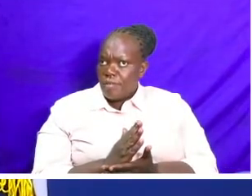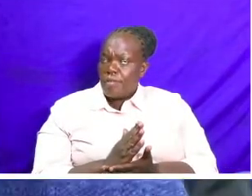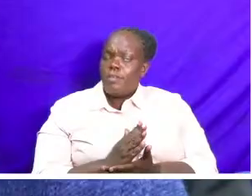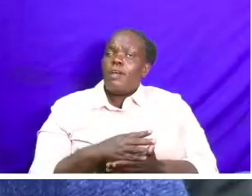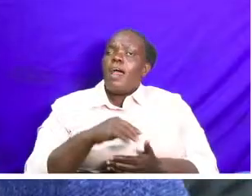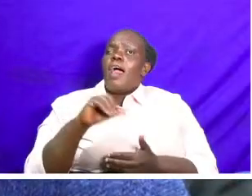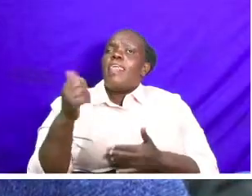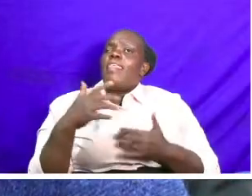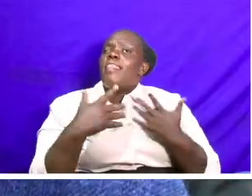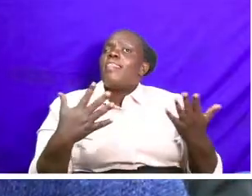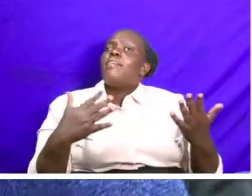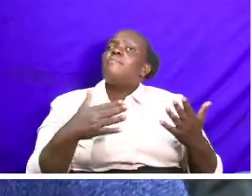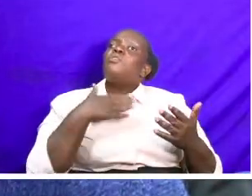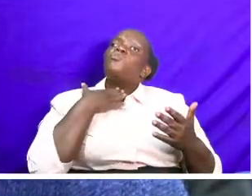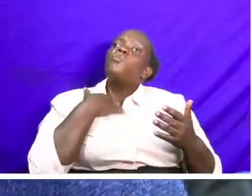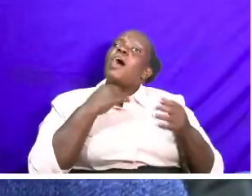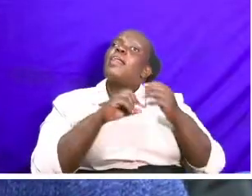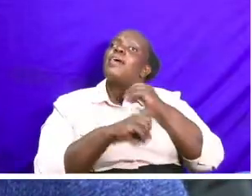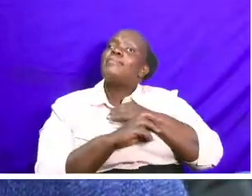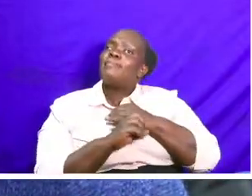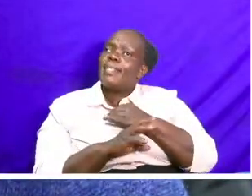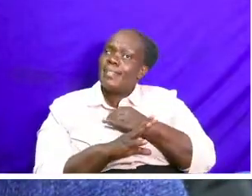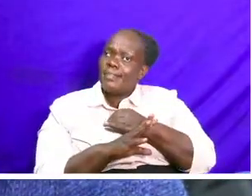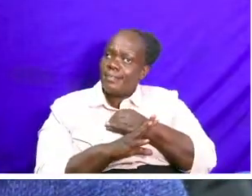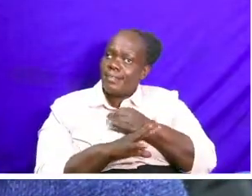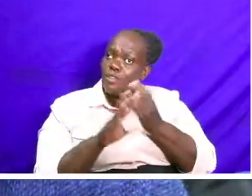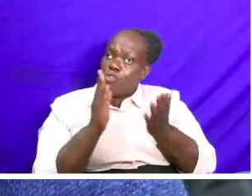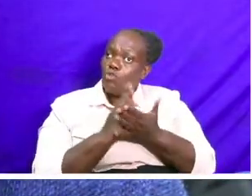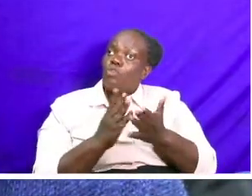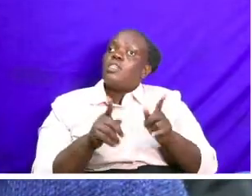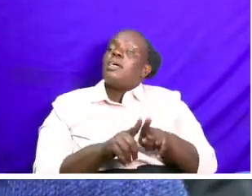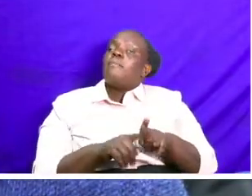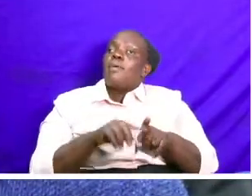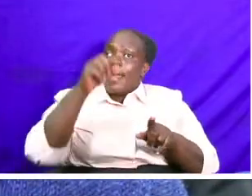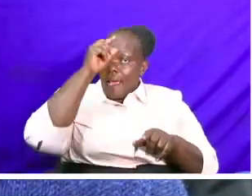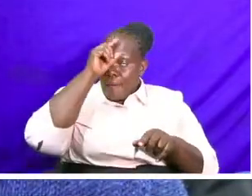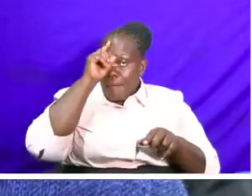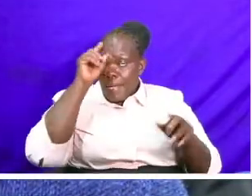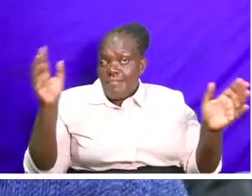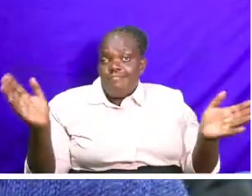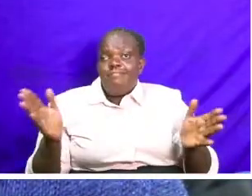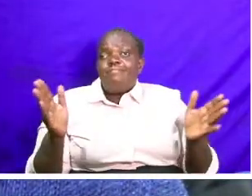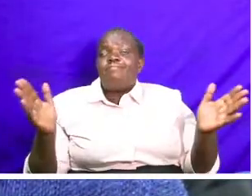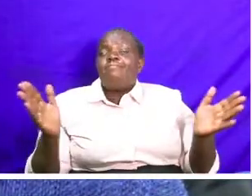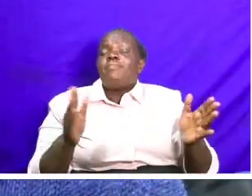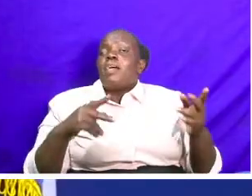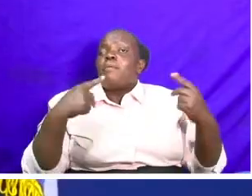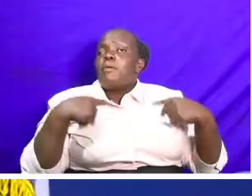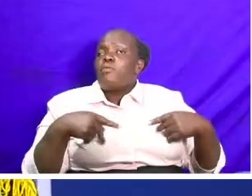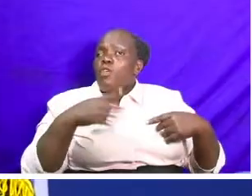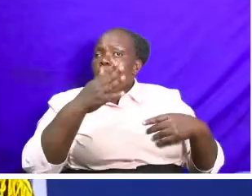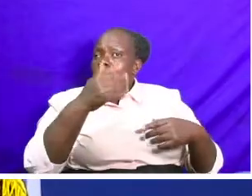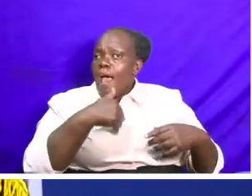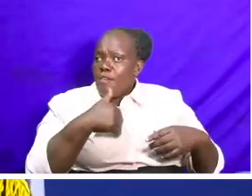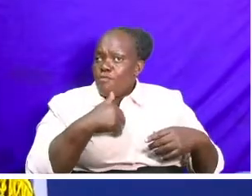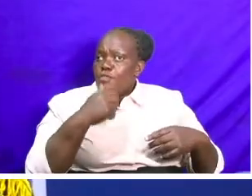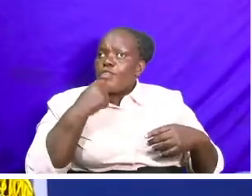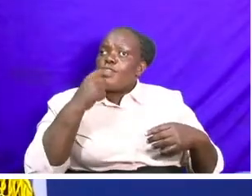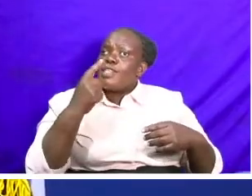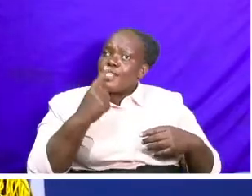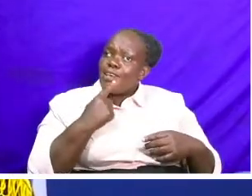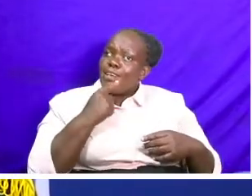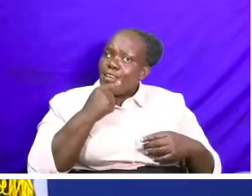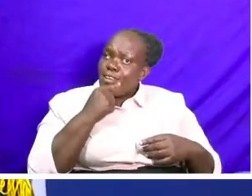Jambo lingine ambalo pia tungependa kuelezea kama serikali na kusisitizia, kuna watu wamekuwa akisema